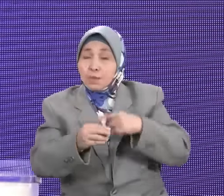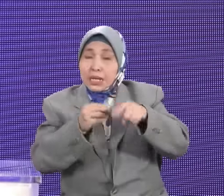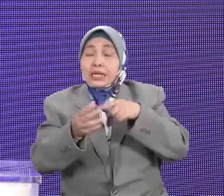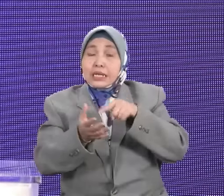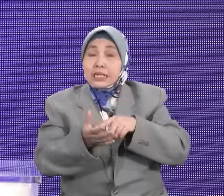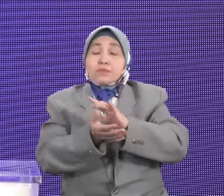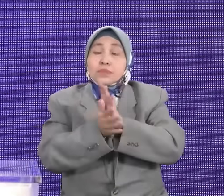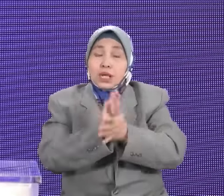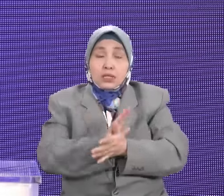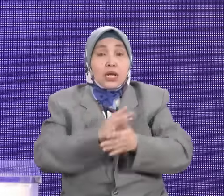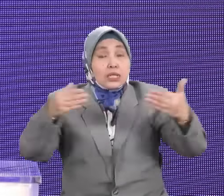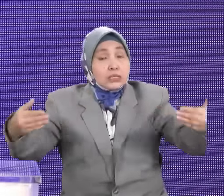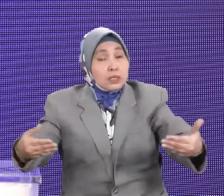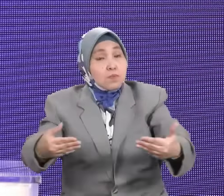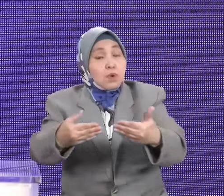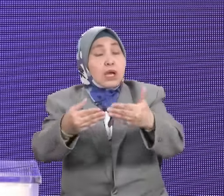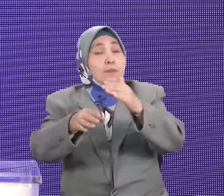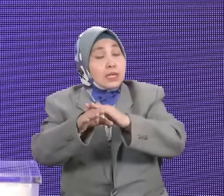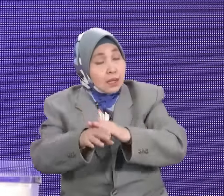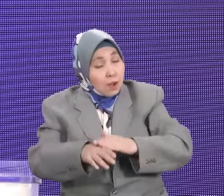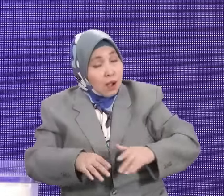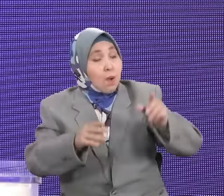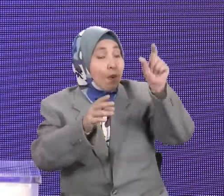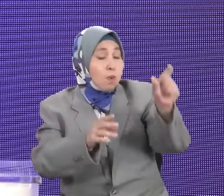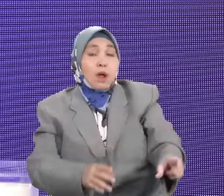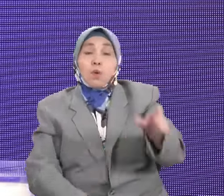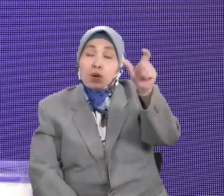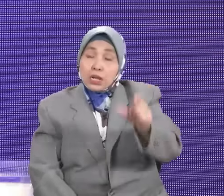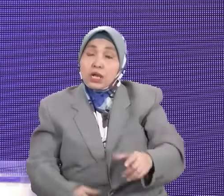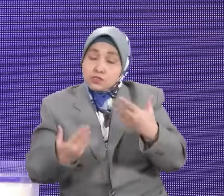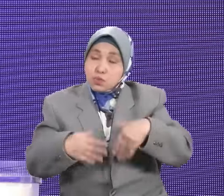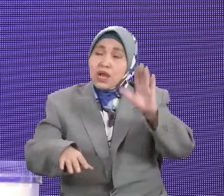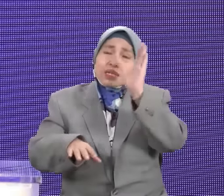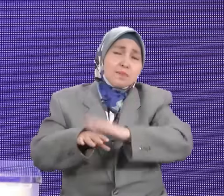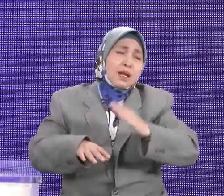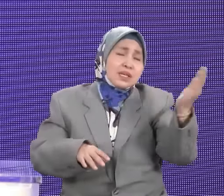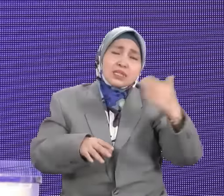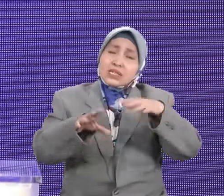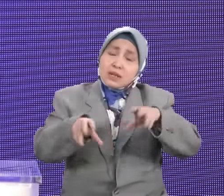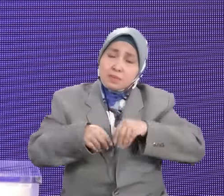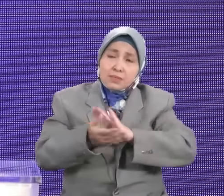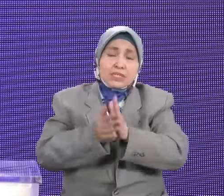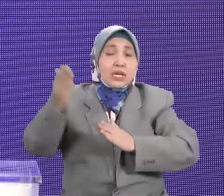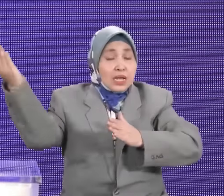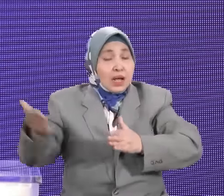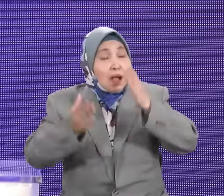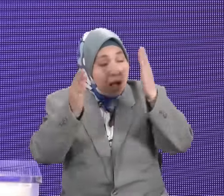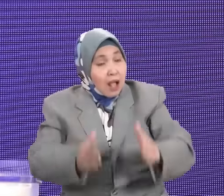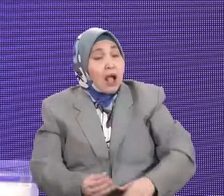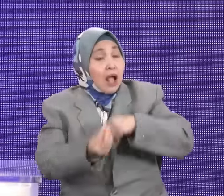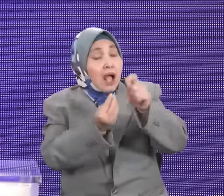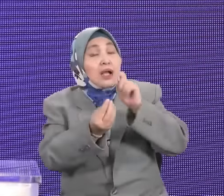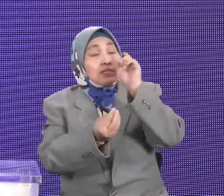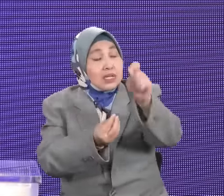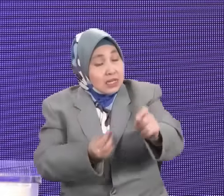sebagai kesinambungan kepada mereka yang sudah diajak ya diterima sebagai tetamu Hajj dan umroh perlu